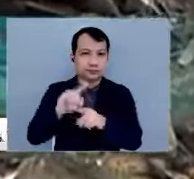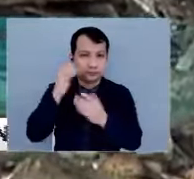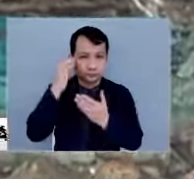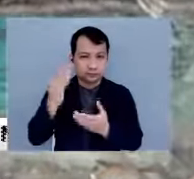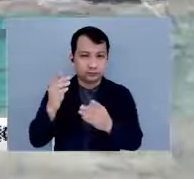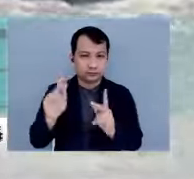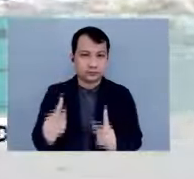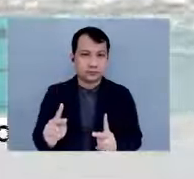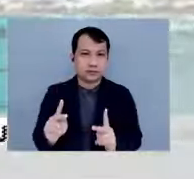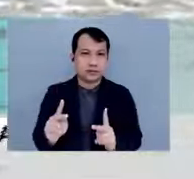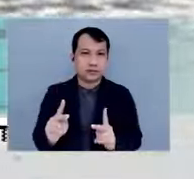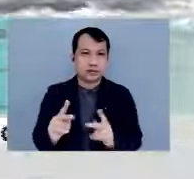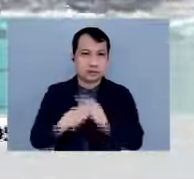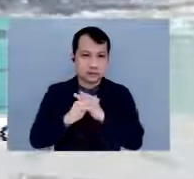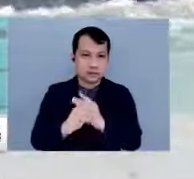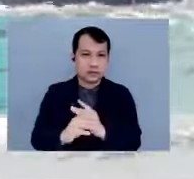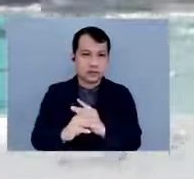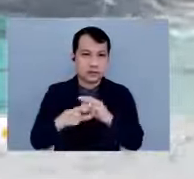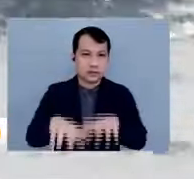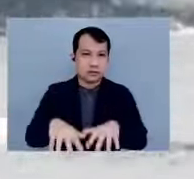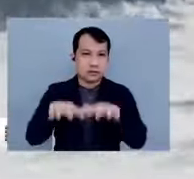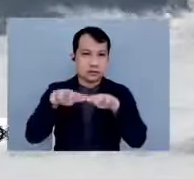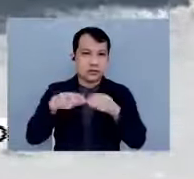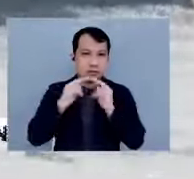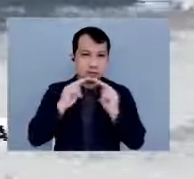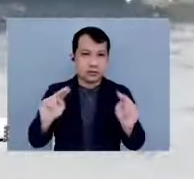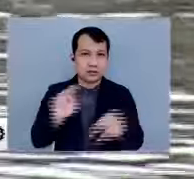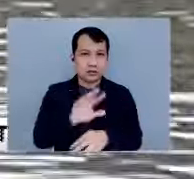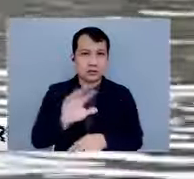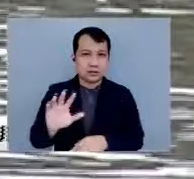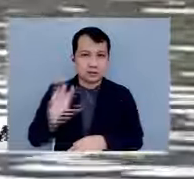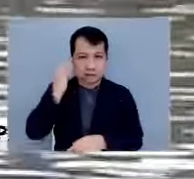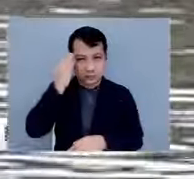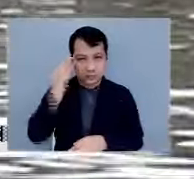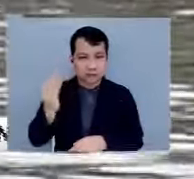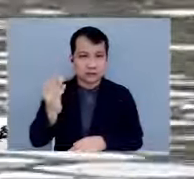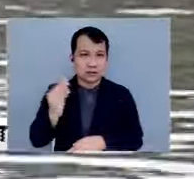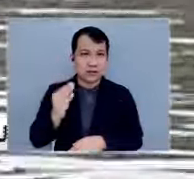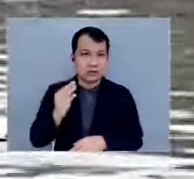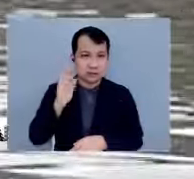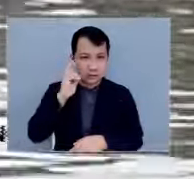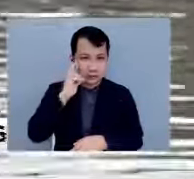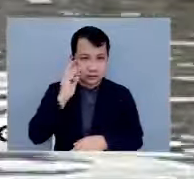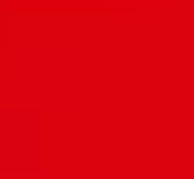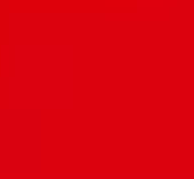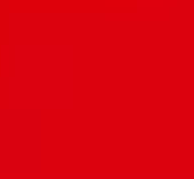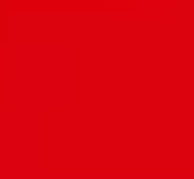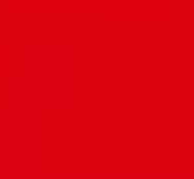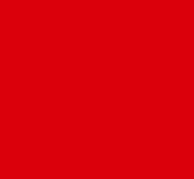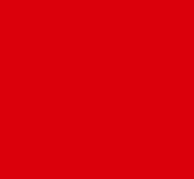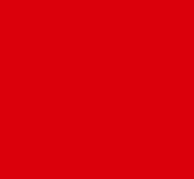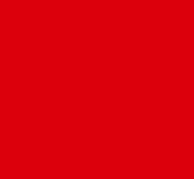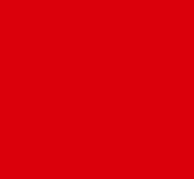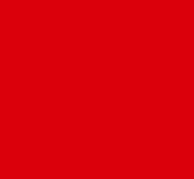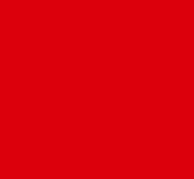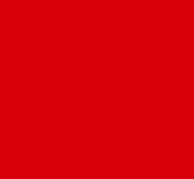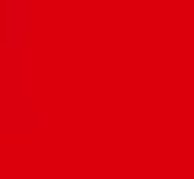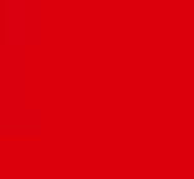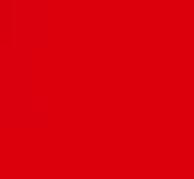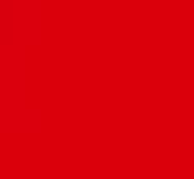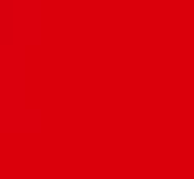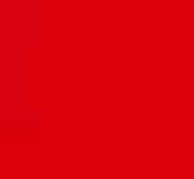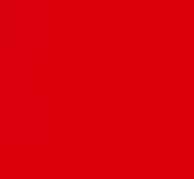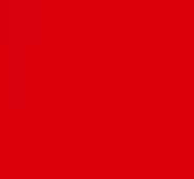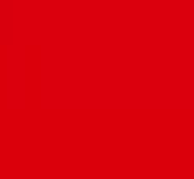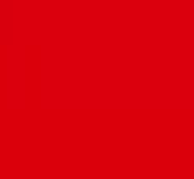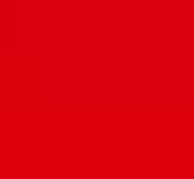para maiwasan ang pagbaha. Nagbabalita mula sa frontline, Ria Fernandez, News 5. Mga kapatid, ako po